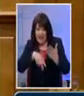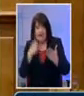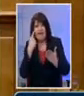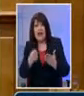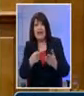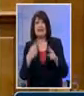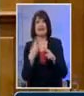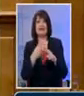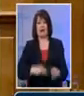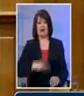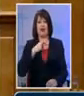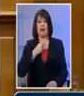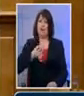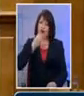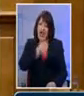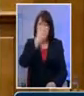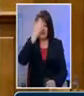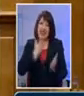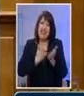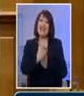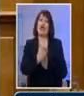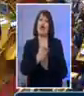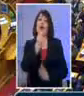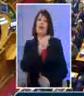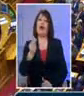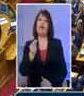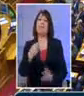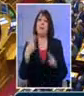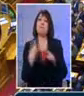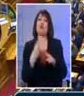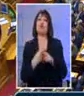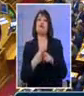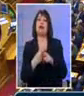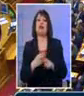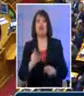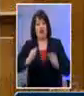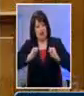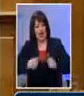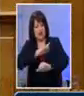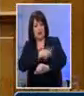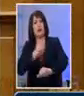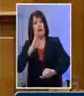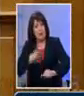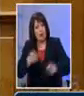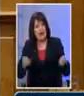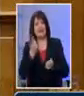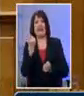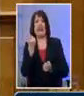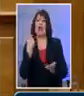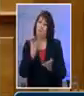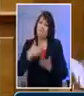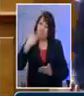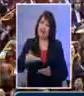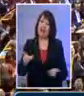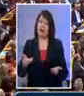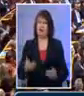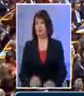με αξιοπρέπεια την ηθική διάσταση των ζητημάτων προκειμένου να έχεις το θάρρος και τη δυνατότητα να αξιοποιήσεις και την υλική.